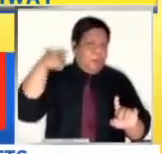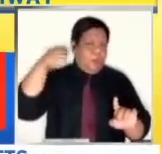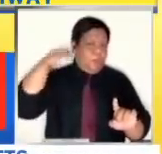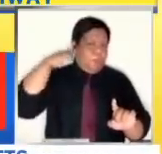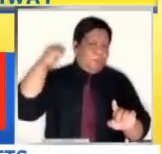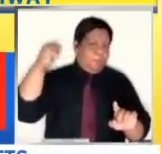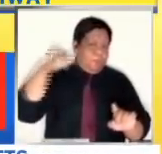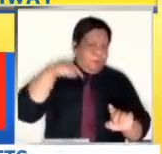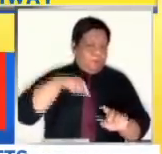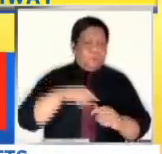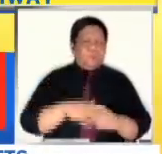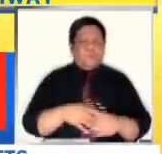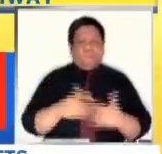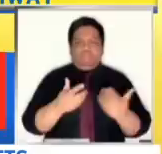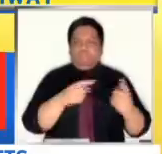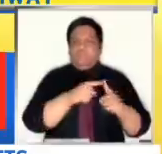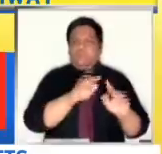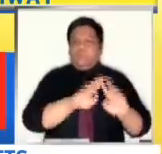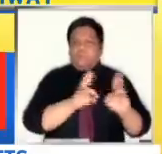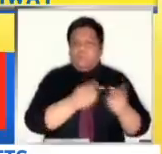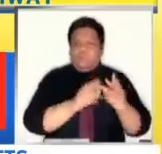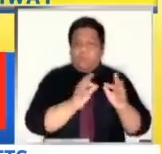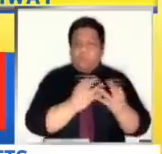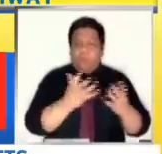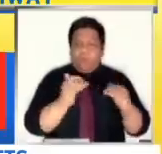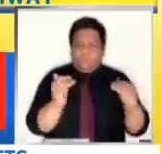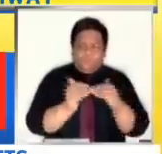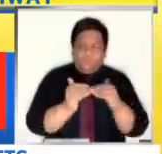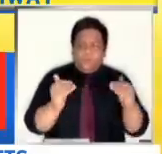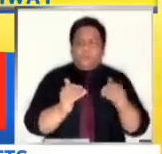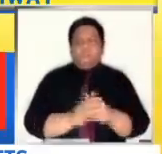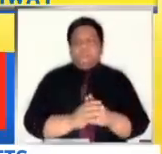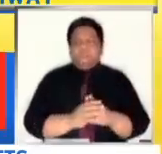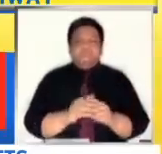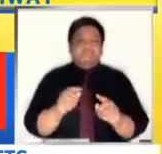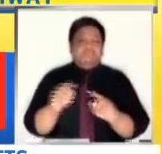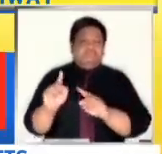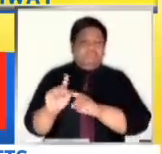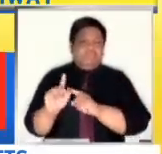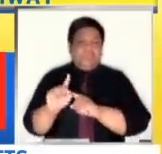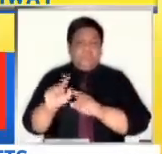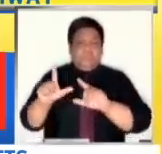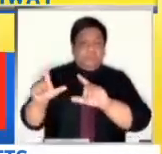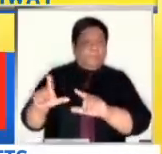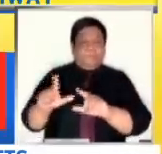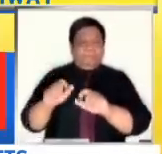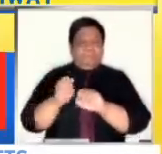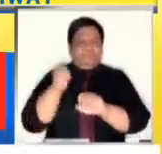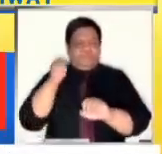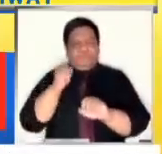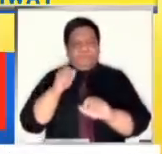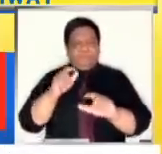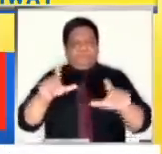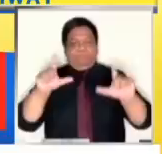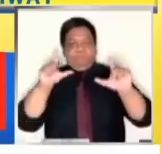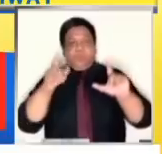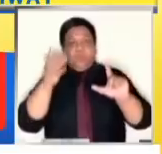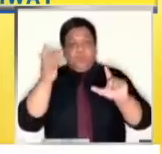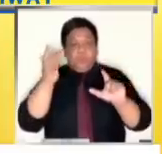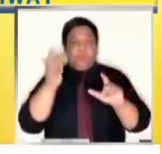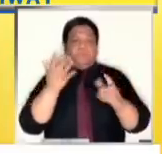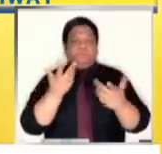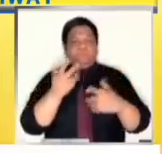ang panawagan ng kaanak ng bata. Tumanggi namang humarap sa kamera ang suspect pero sisingsisi raw siya sa kanyang nagawa.